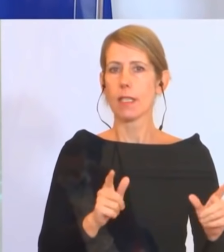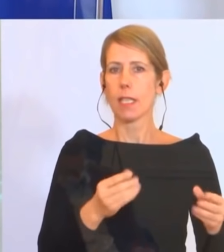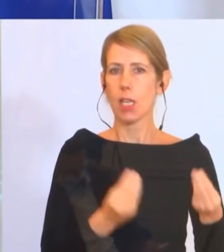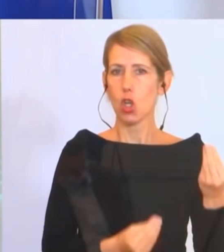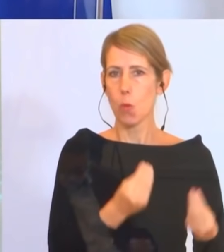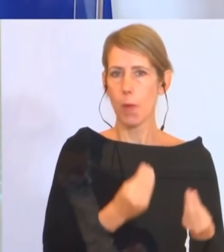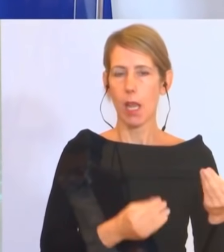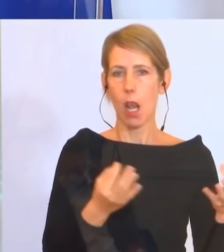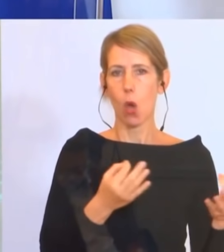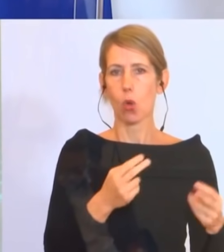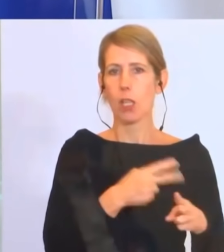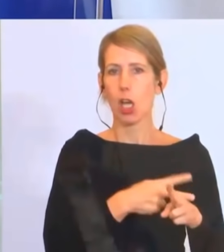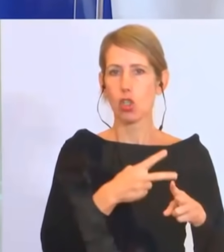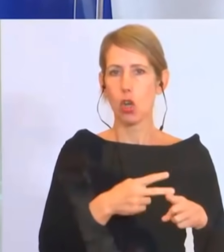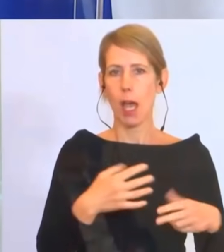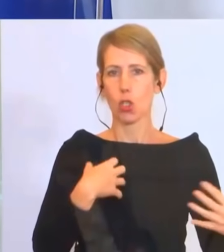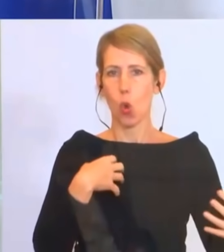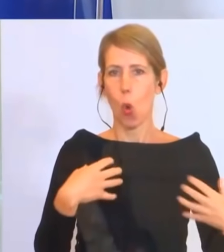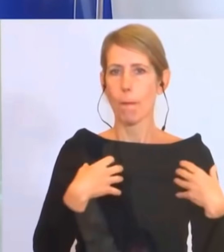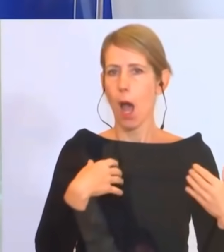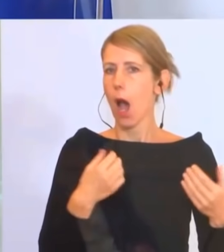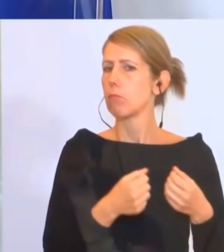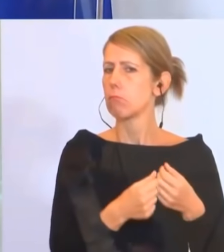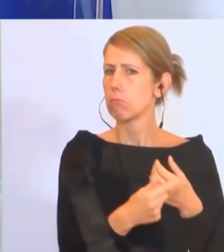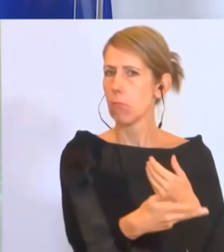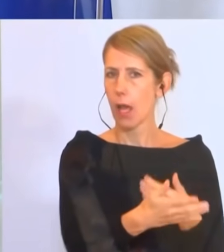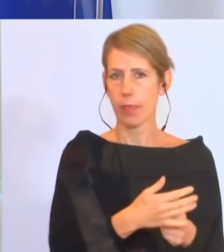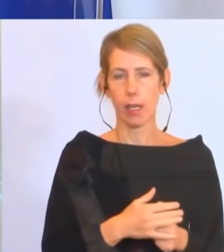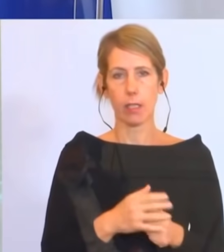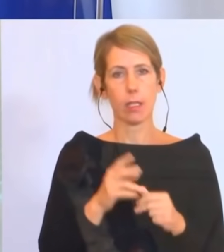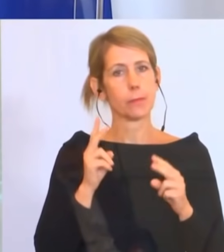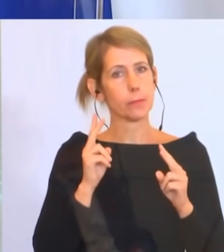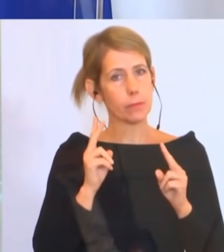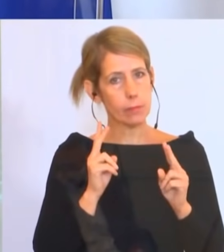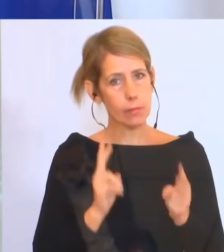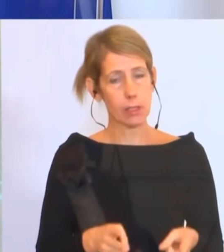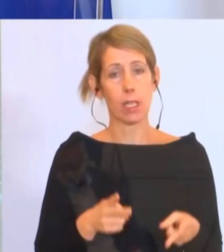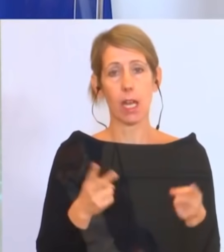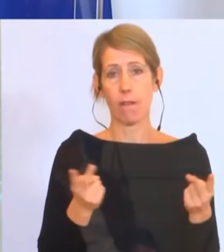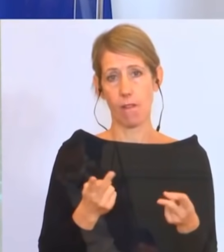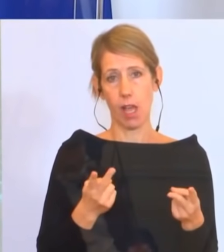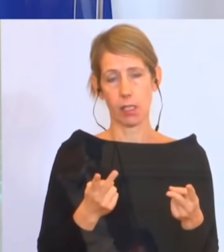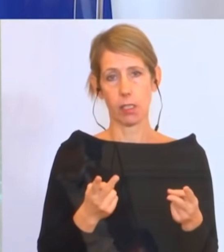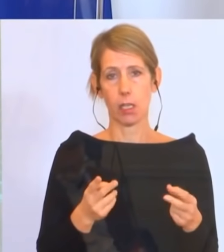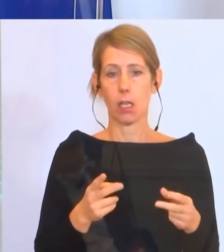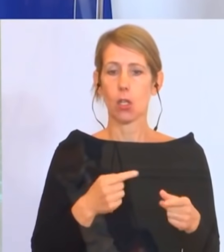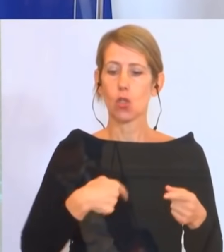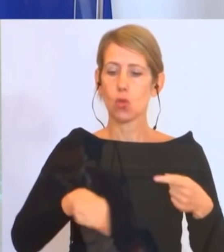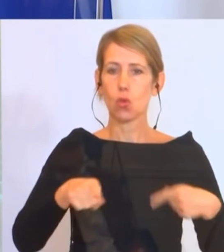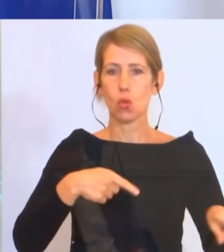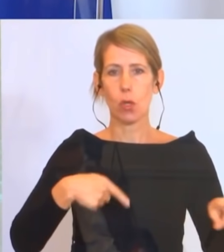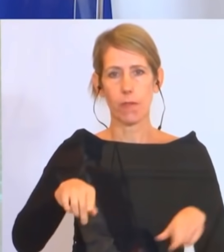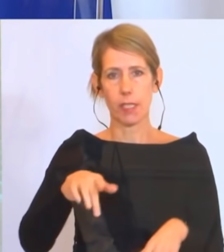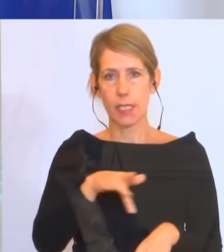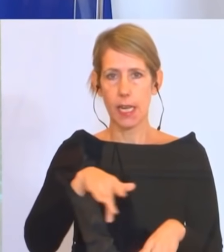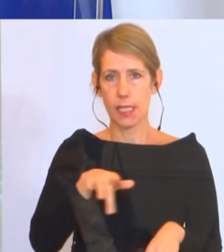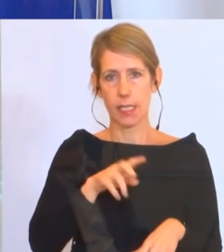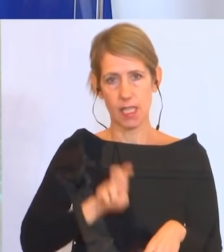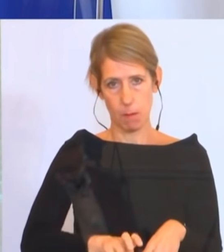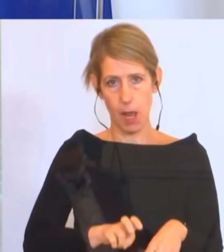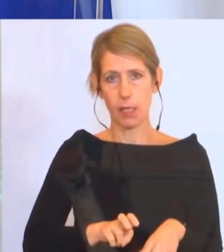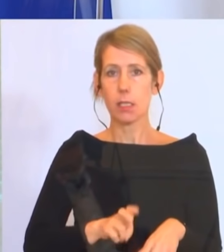die Staatsoper oder anderes, können ausschließlich nur mit zugewiesenen Sitzplätzen